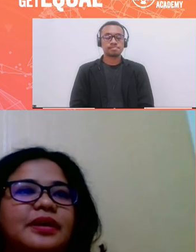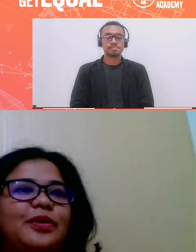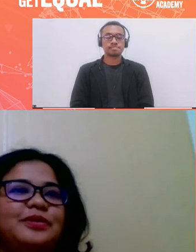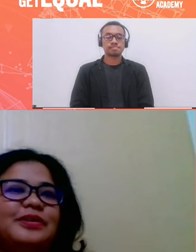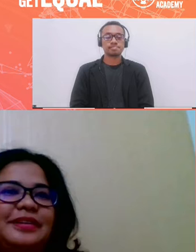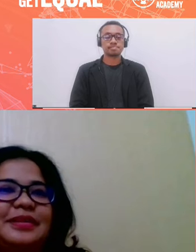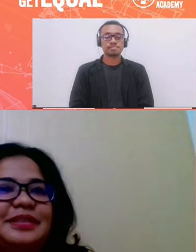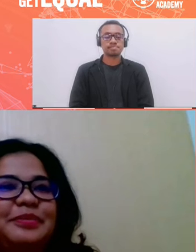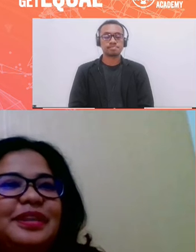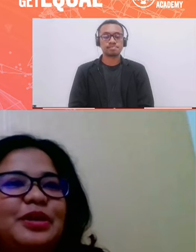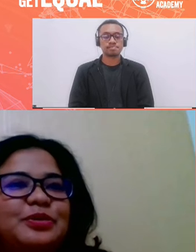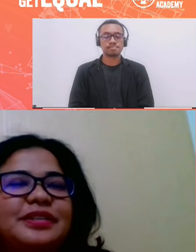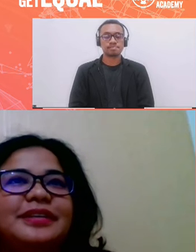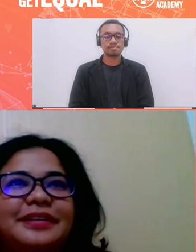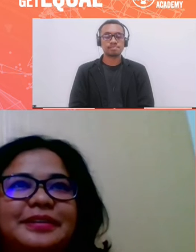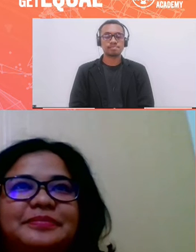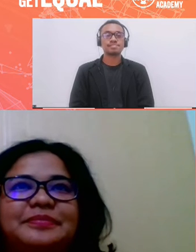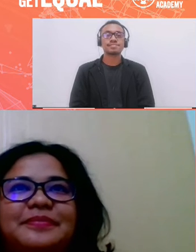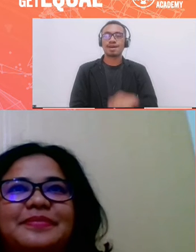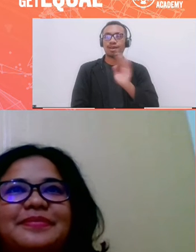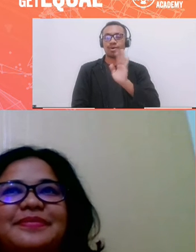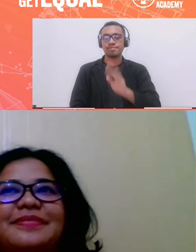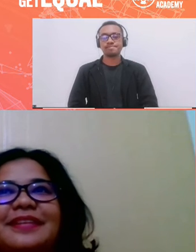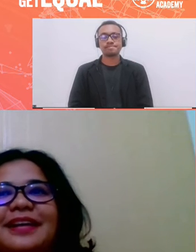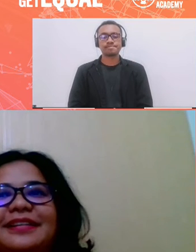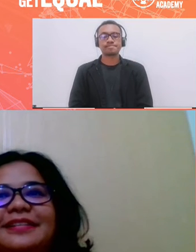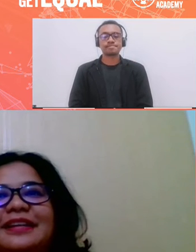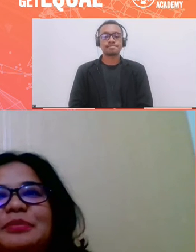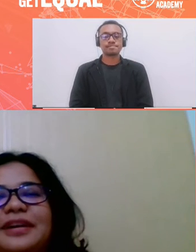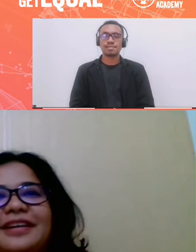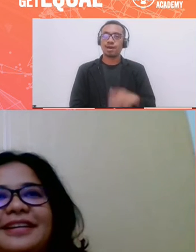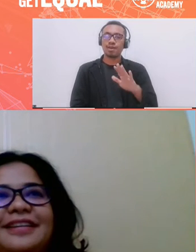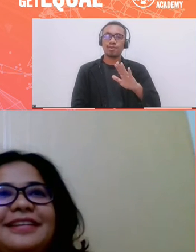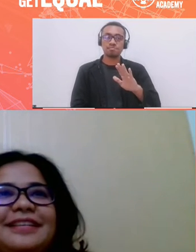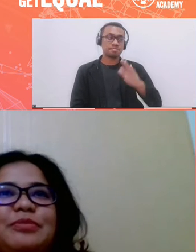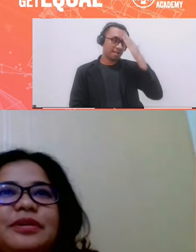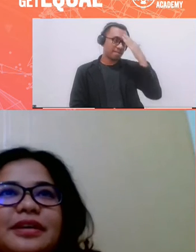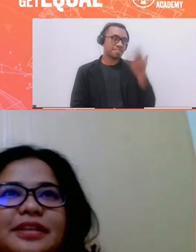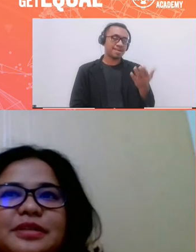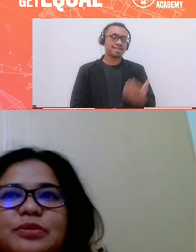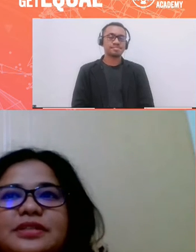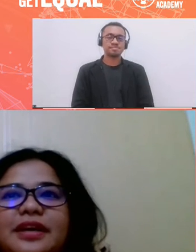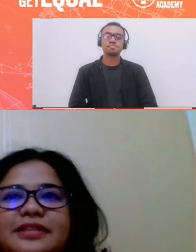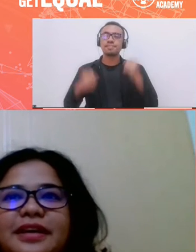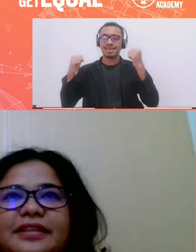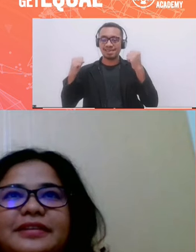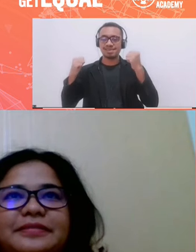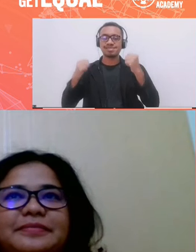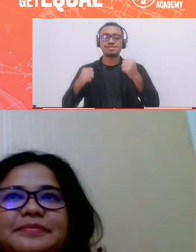Masih di mute. Oh, sorry, masih di mute. Halo, Buster. Halo, apa kabar? Baik, semoga kita semua